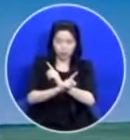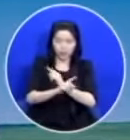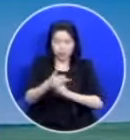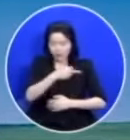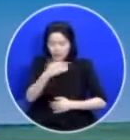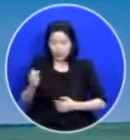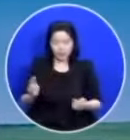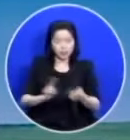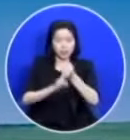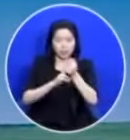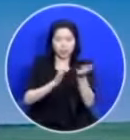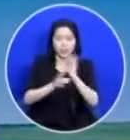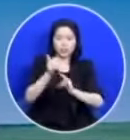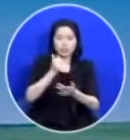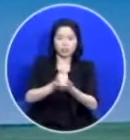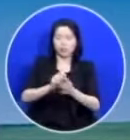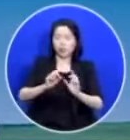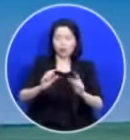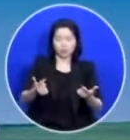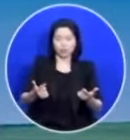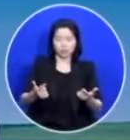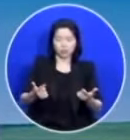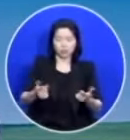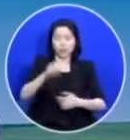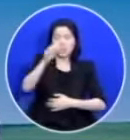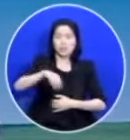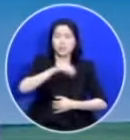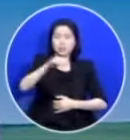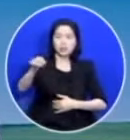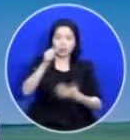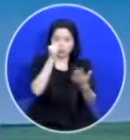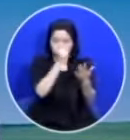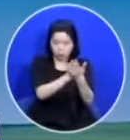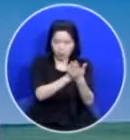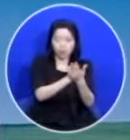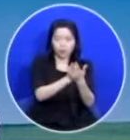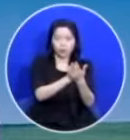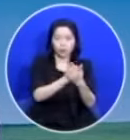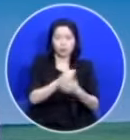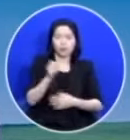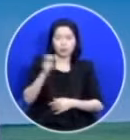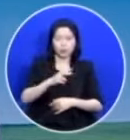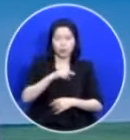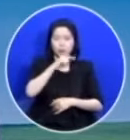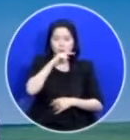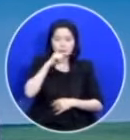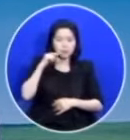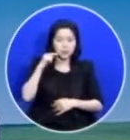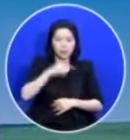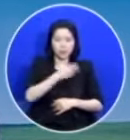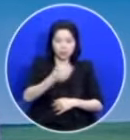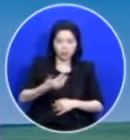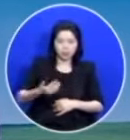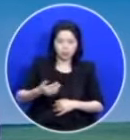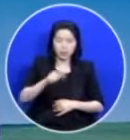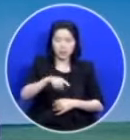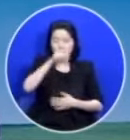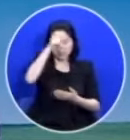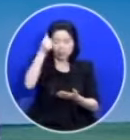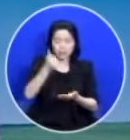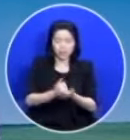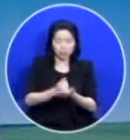예수님이 아니었습니다 십자가에서 못박히시고 흘리시며이 장님을